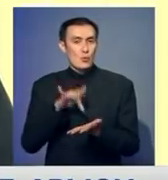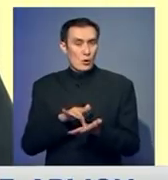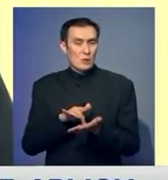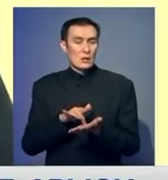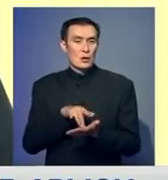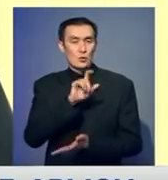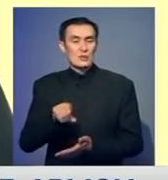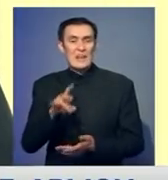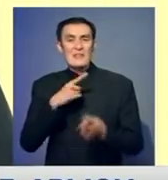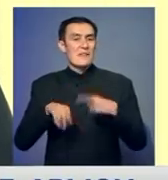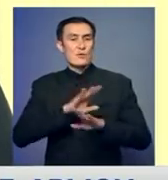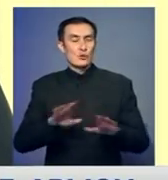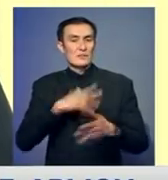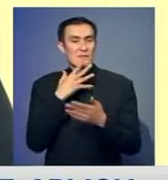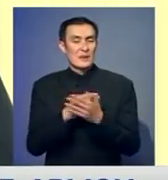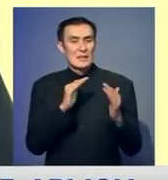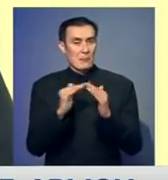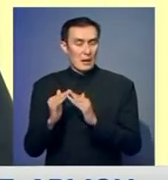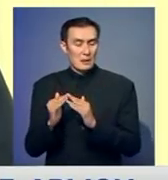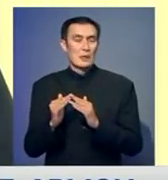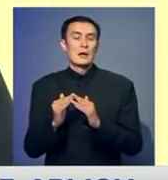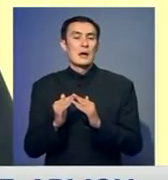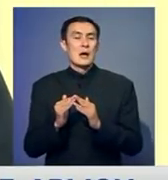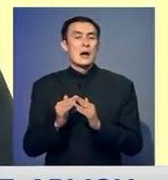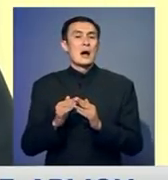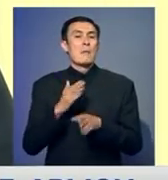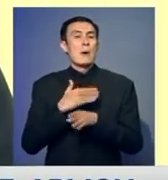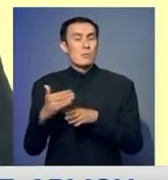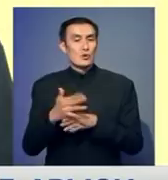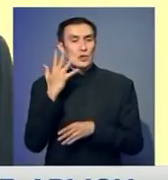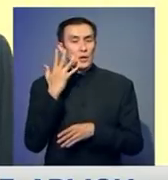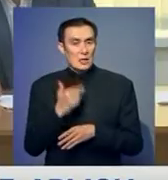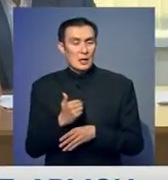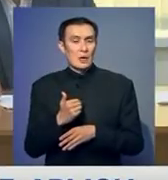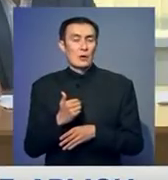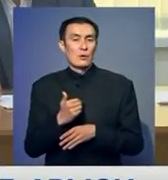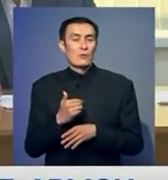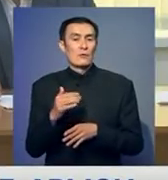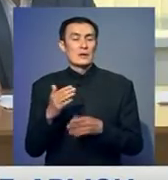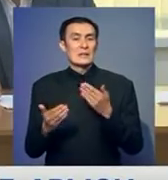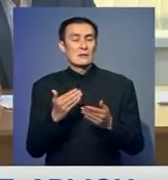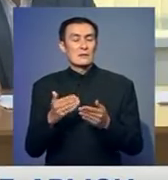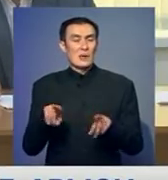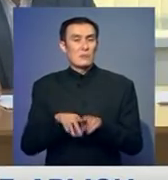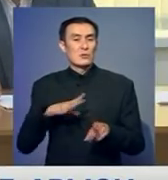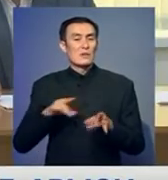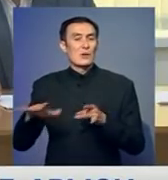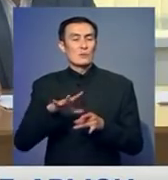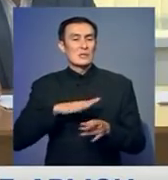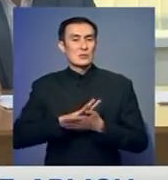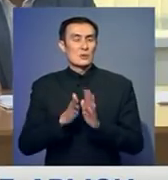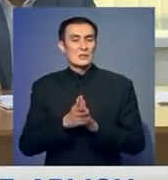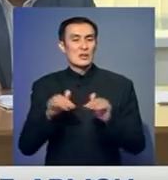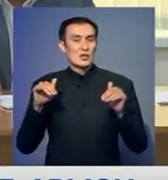к Богородцову не вернется. Потом, по той налоге, когда у нас в свое время в Сарагачском районе такая ситуация была, там было